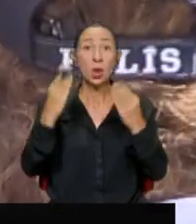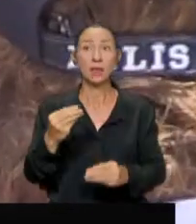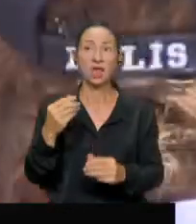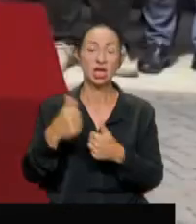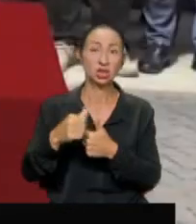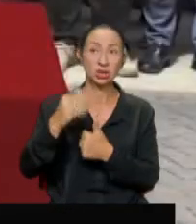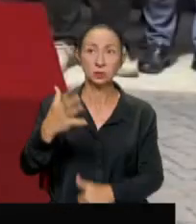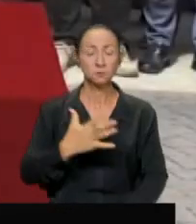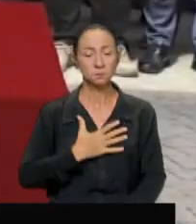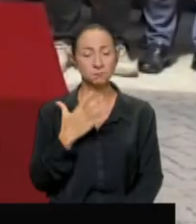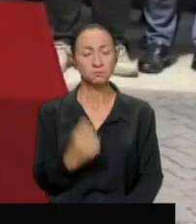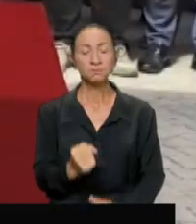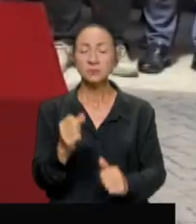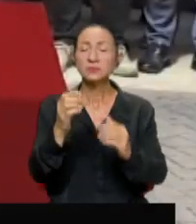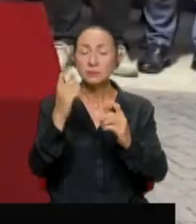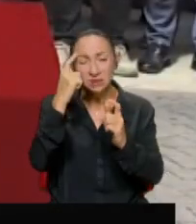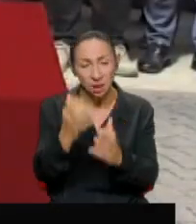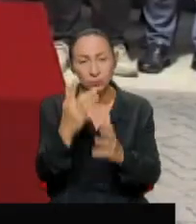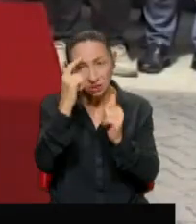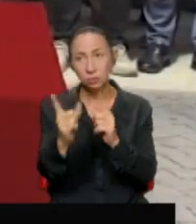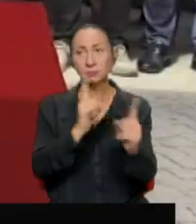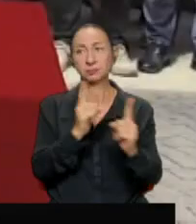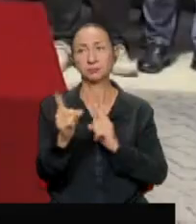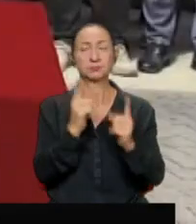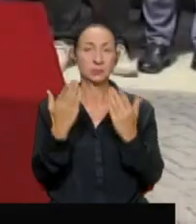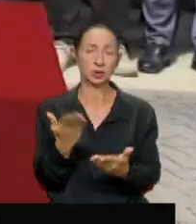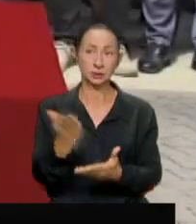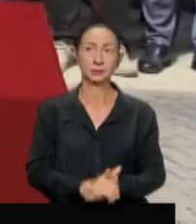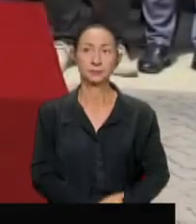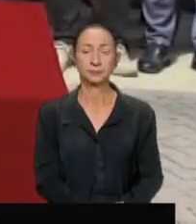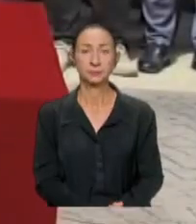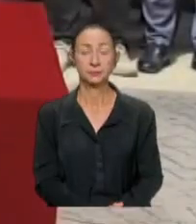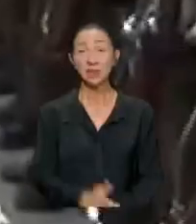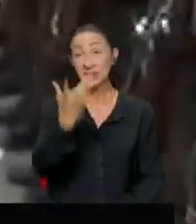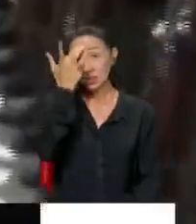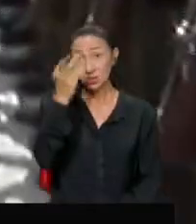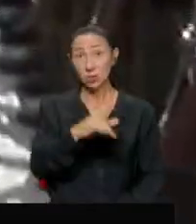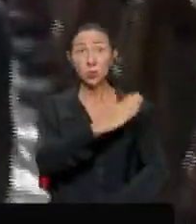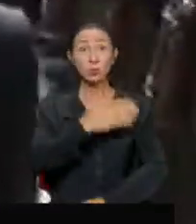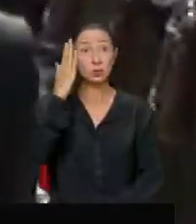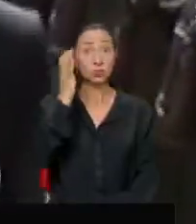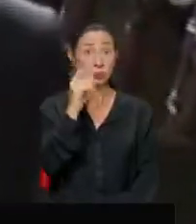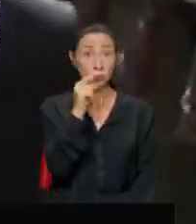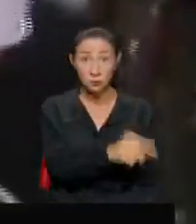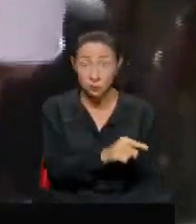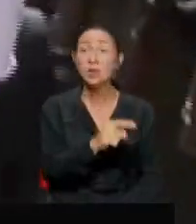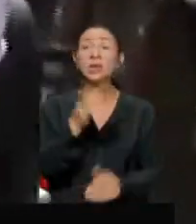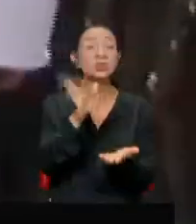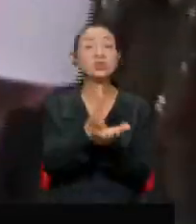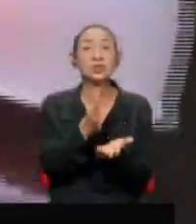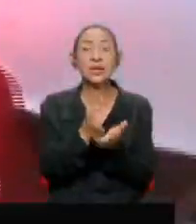eşi metanetle taziyeleri kabul etti. Allahu Ekber! Şehit piyade uzman çavuş Ali Demir'in